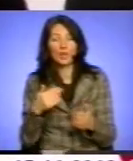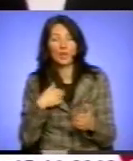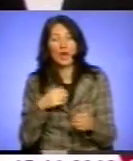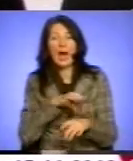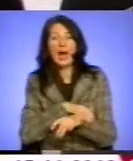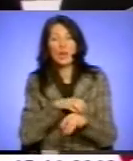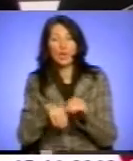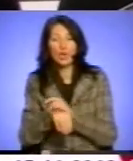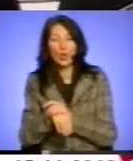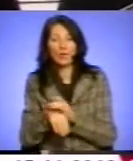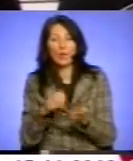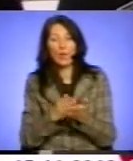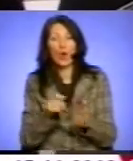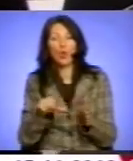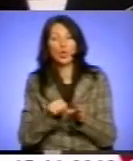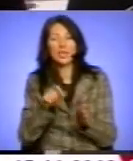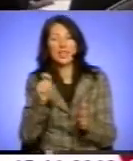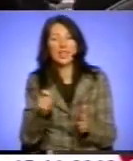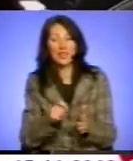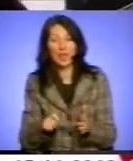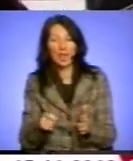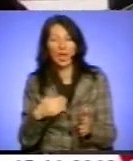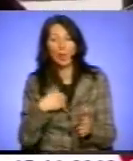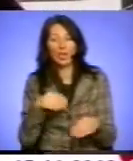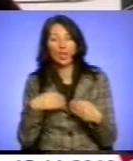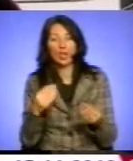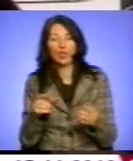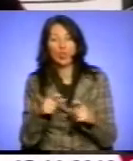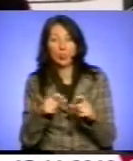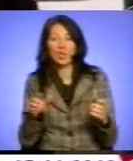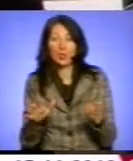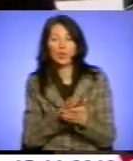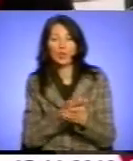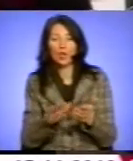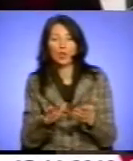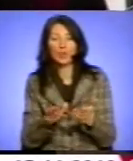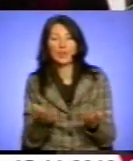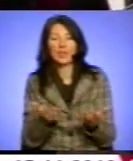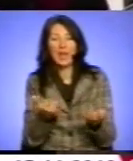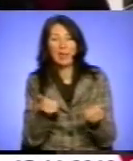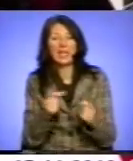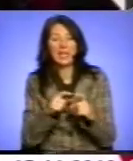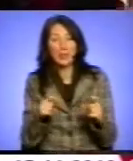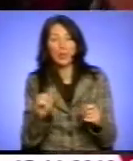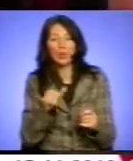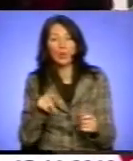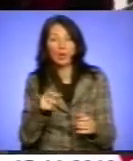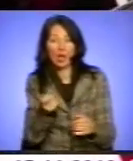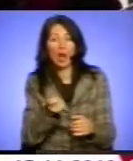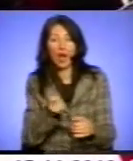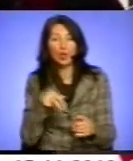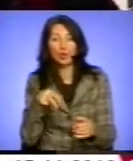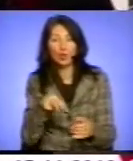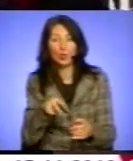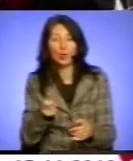репресований, маю учасника війни. І мені дають білет безплатно. А де берете цей білет? Куди йдете? В касу йду.